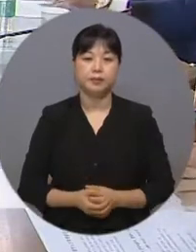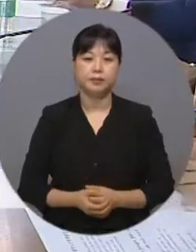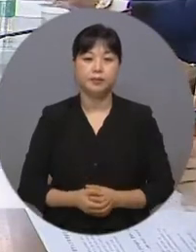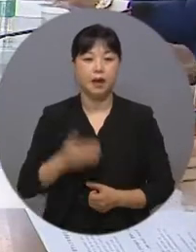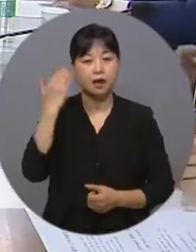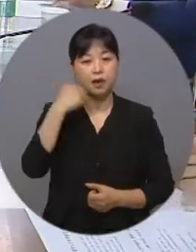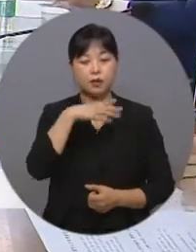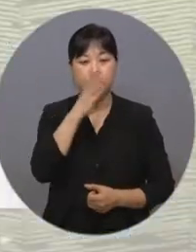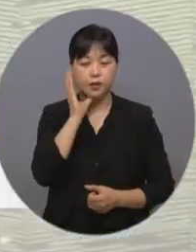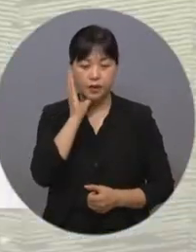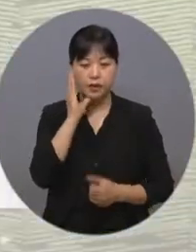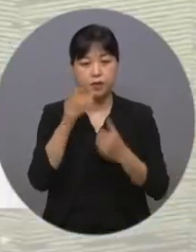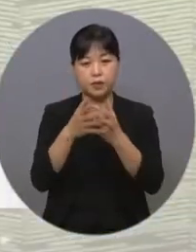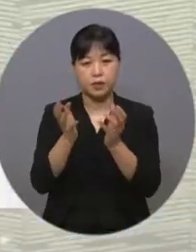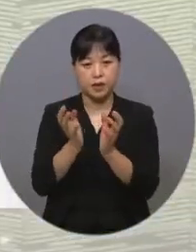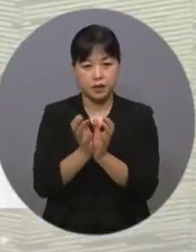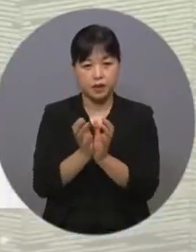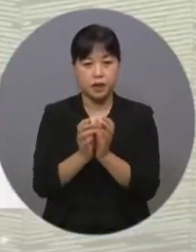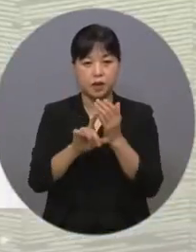대한노인회는 지난 9일